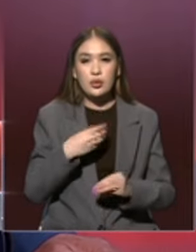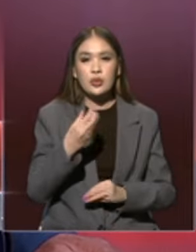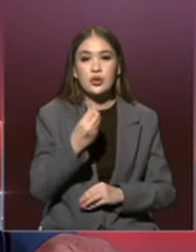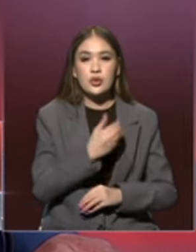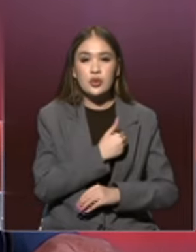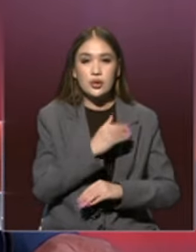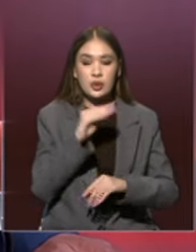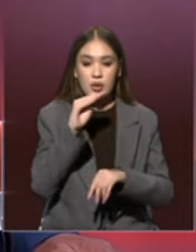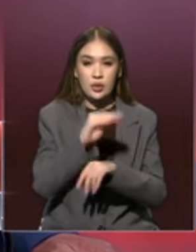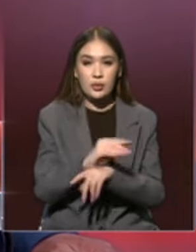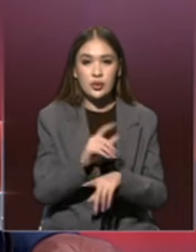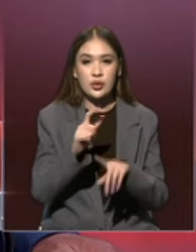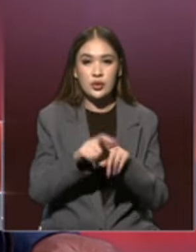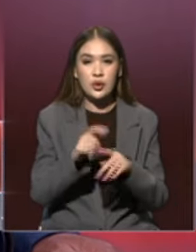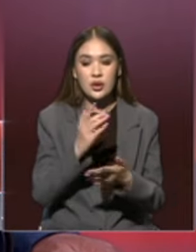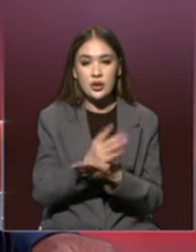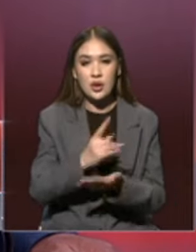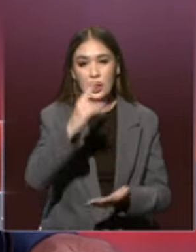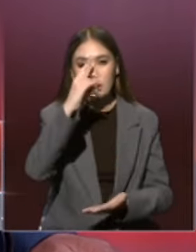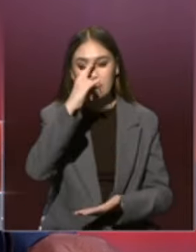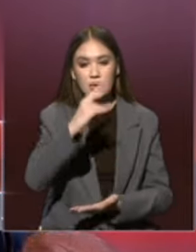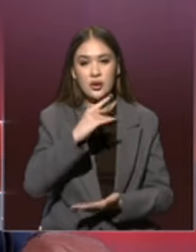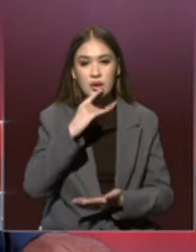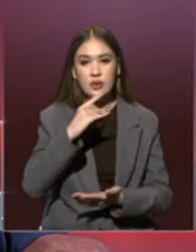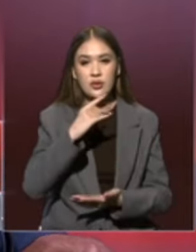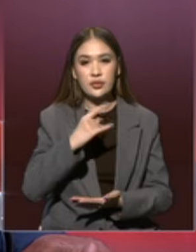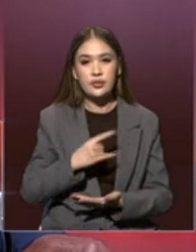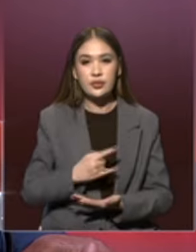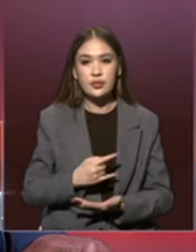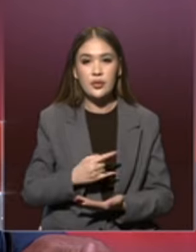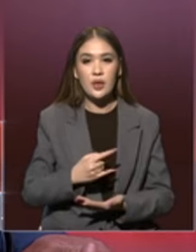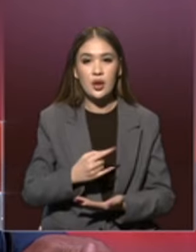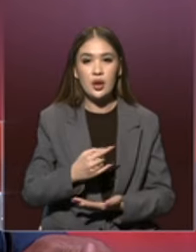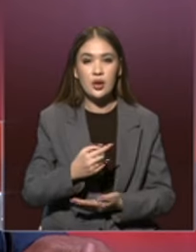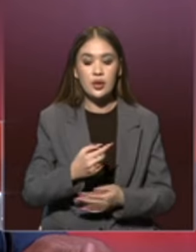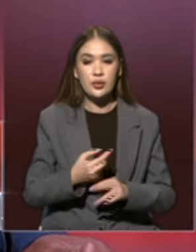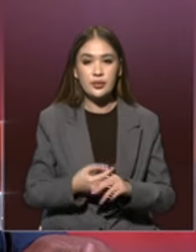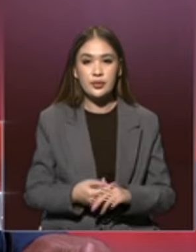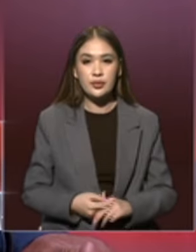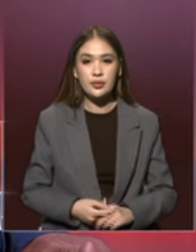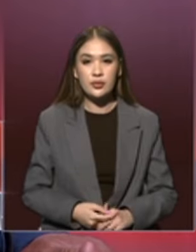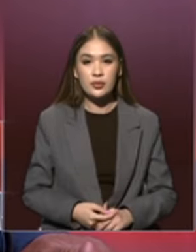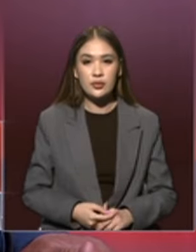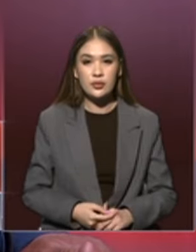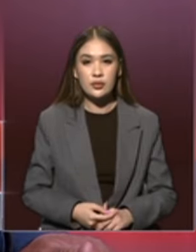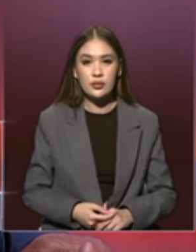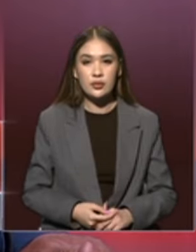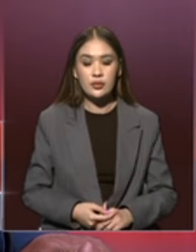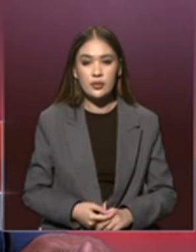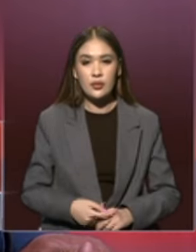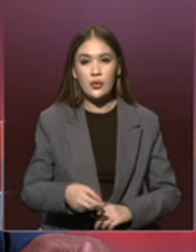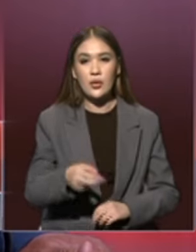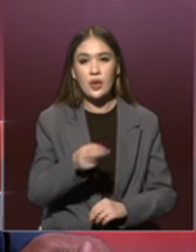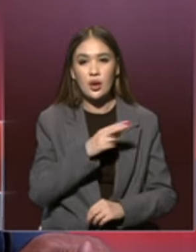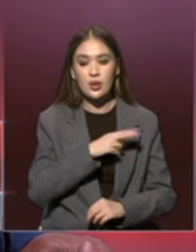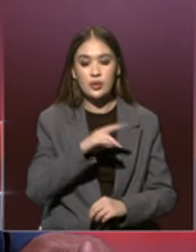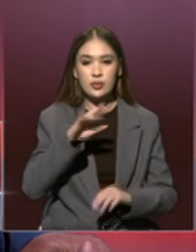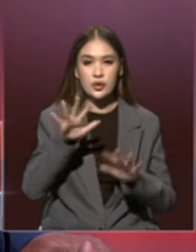жерім, мынандай бір сөзі бар қазақтың қанатты сөзі. Өлімді жерде молда семіреді,